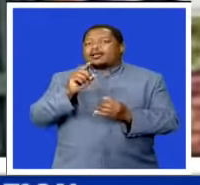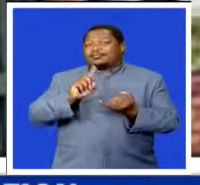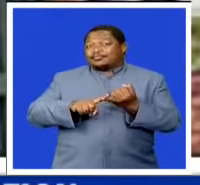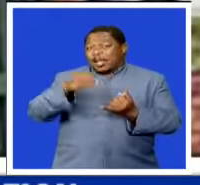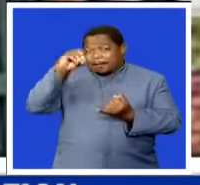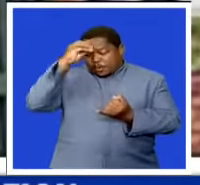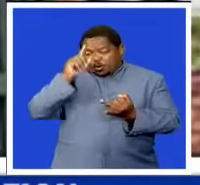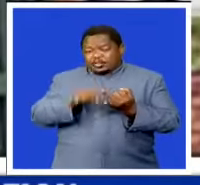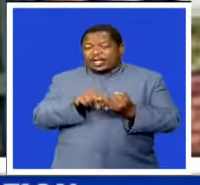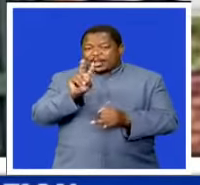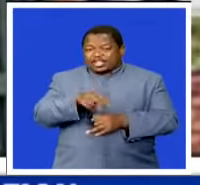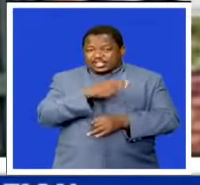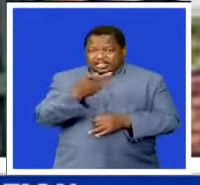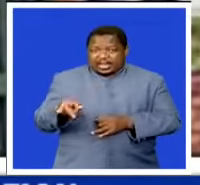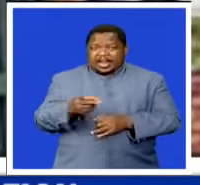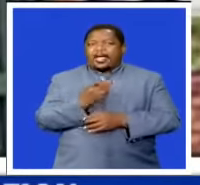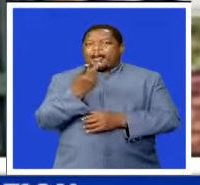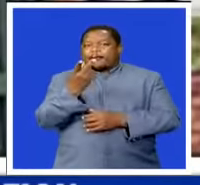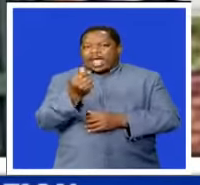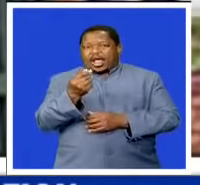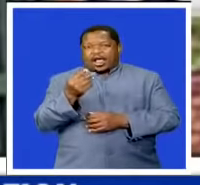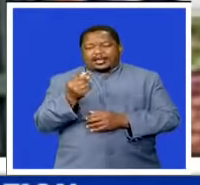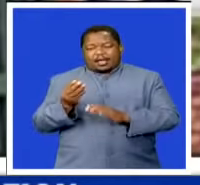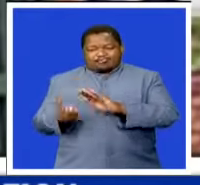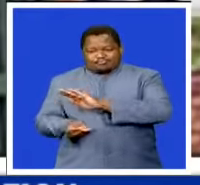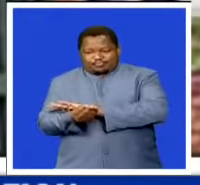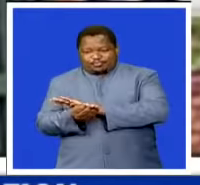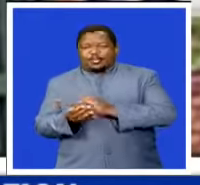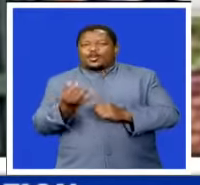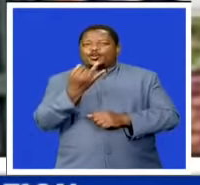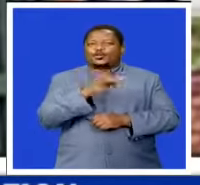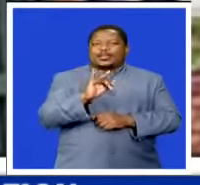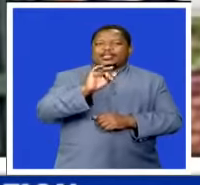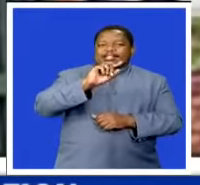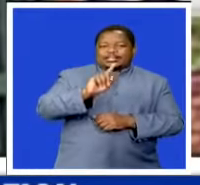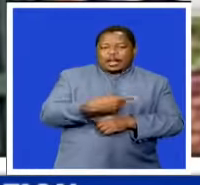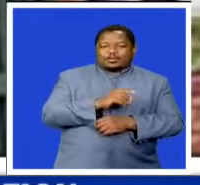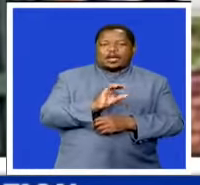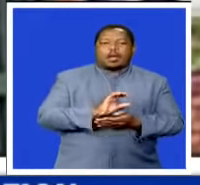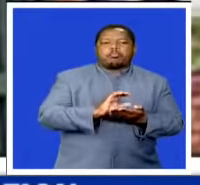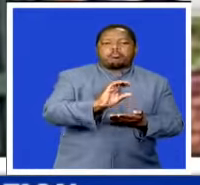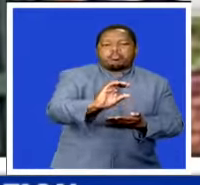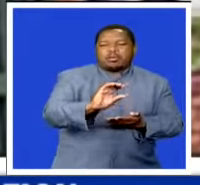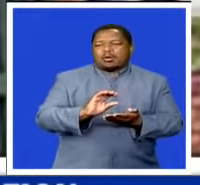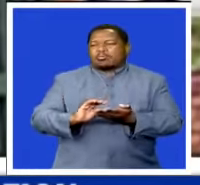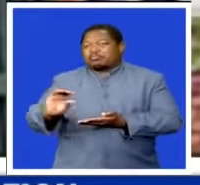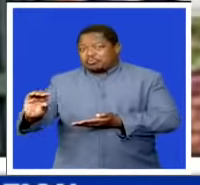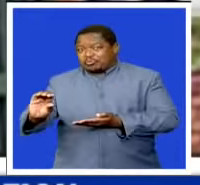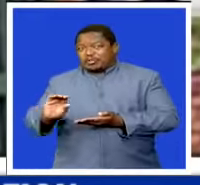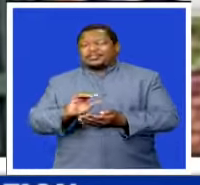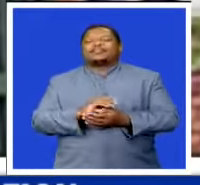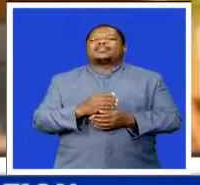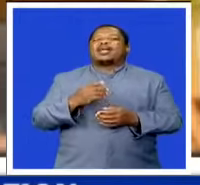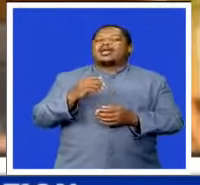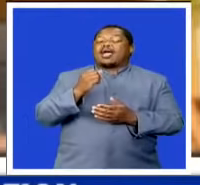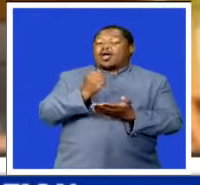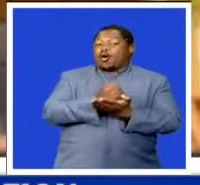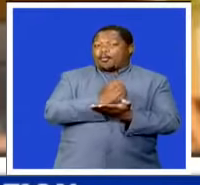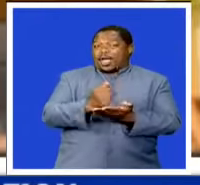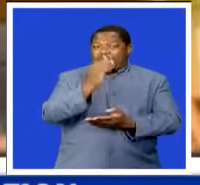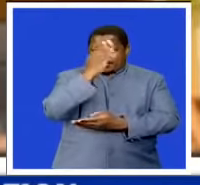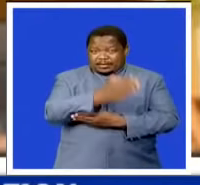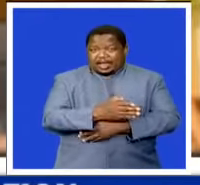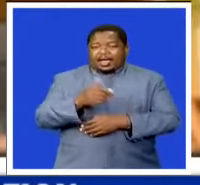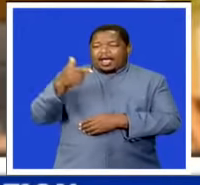Lokhu kufakazwe nangulogadzi wenkampani Fidelity Security Company longuThokozani Njingila.